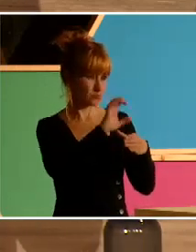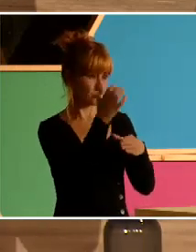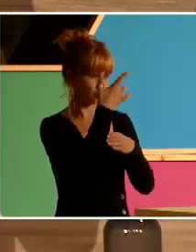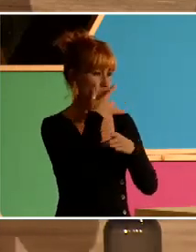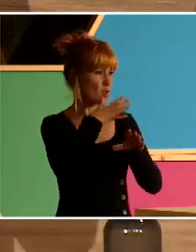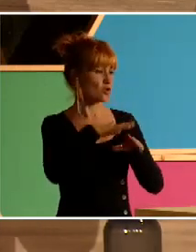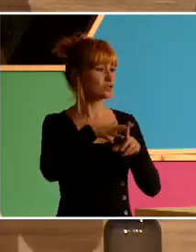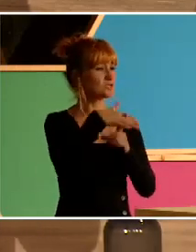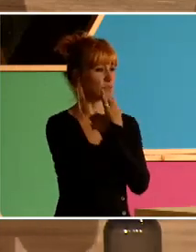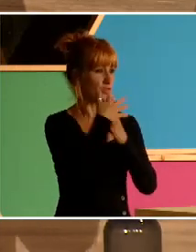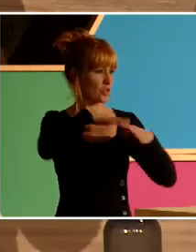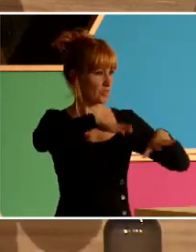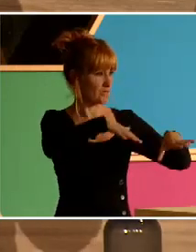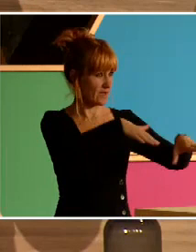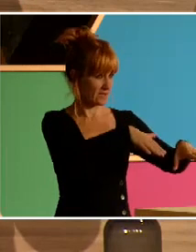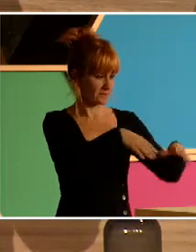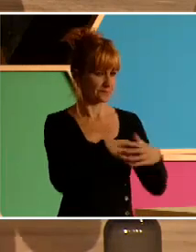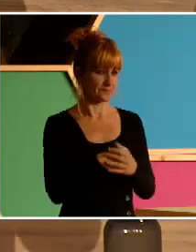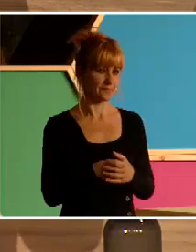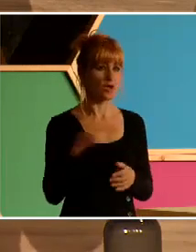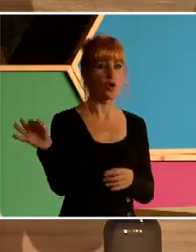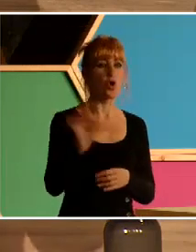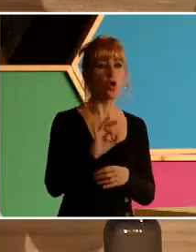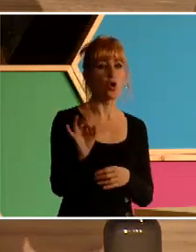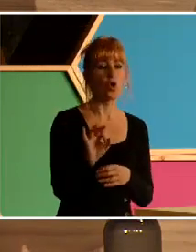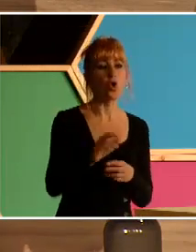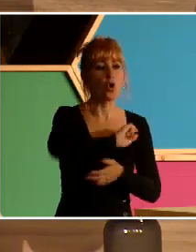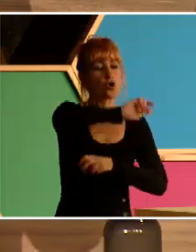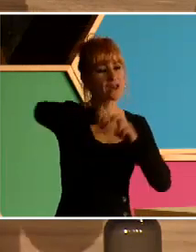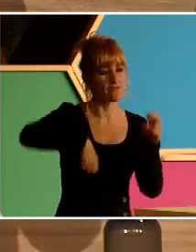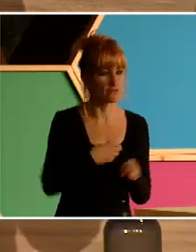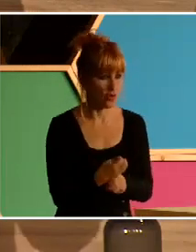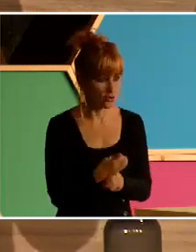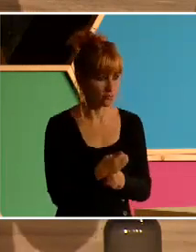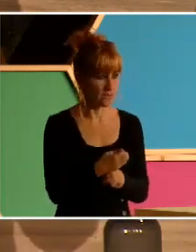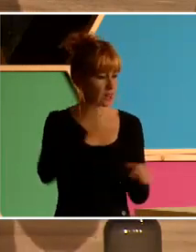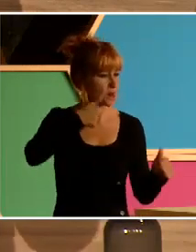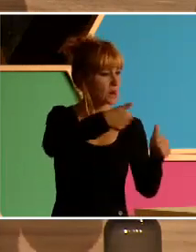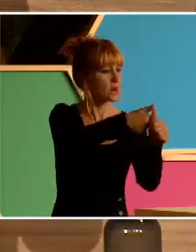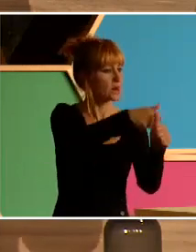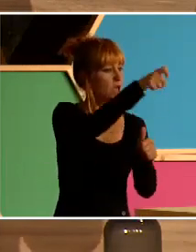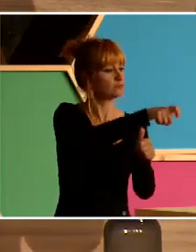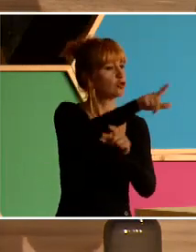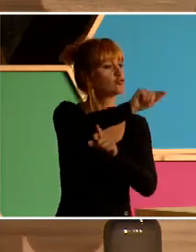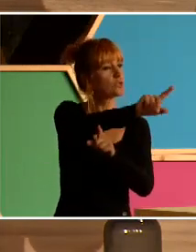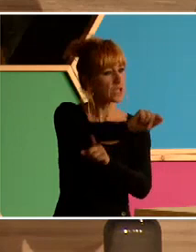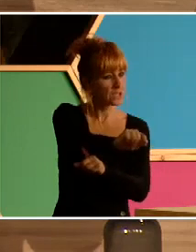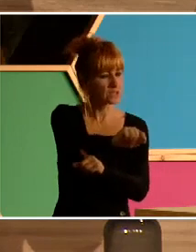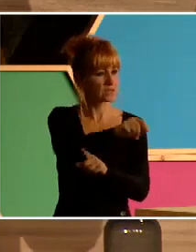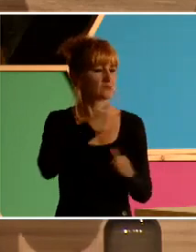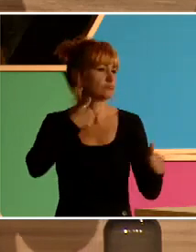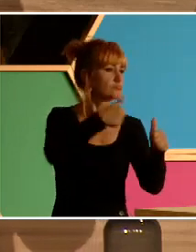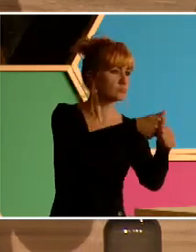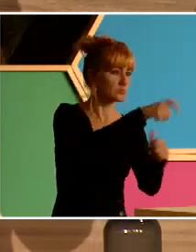que permeten perseguir els tuitaires, els rapers, els còmics que fan